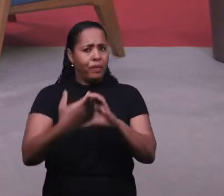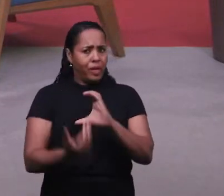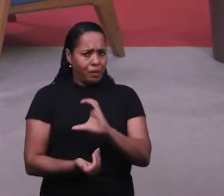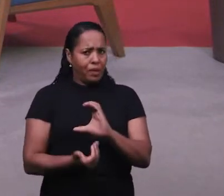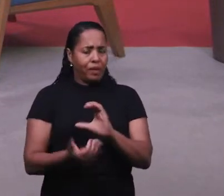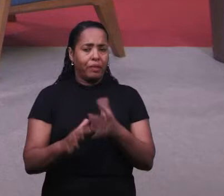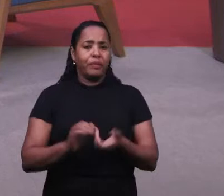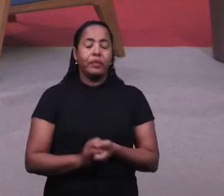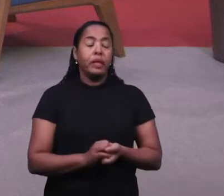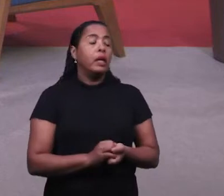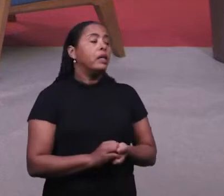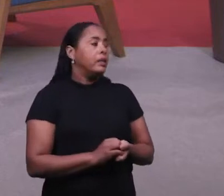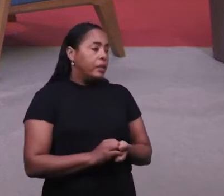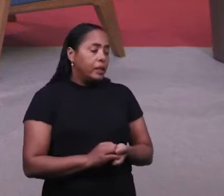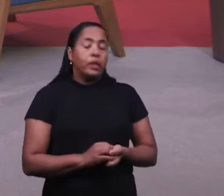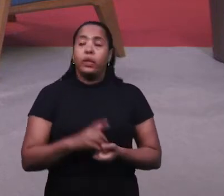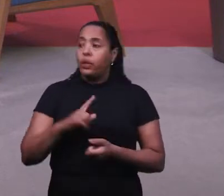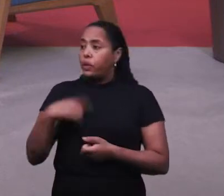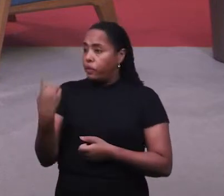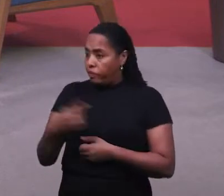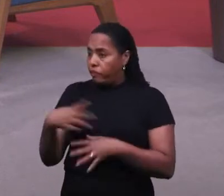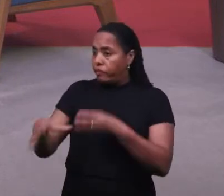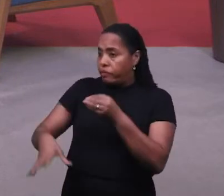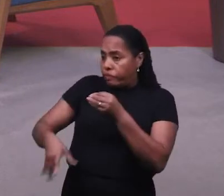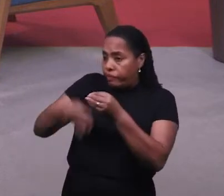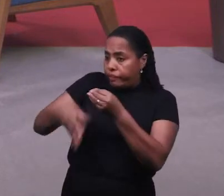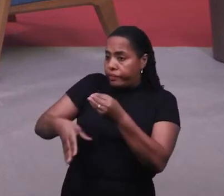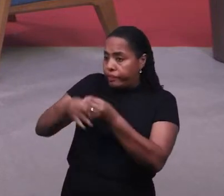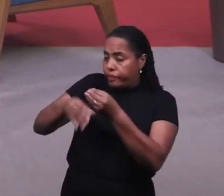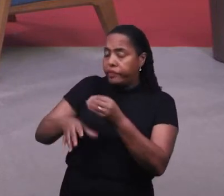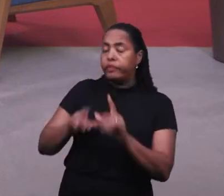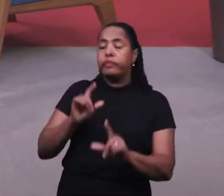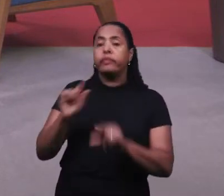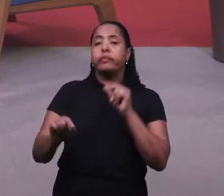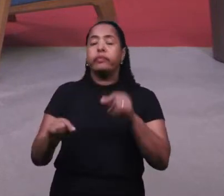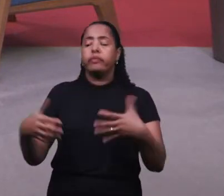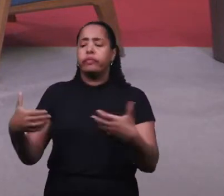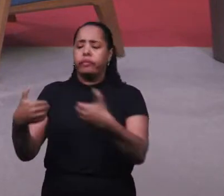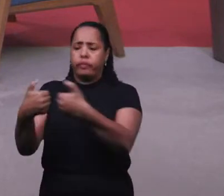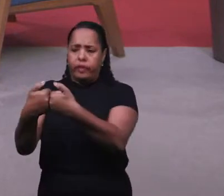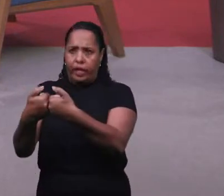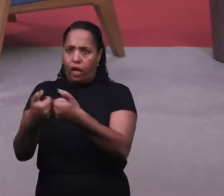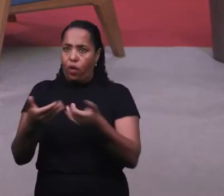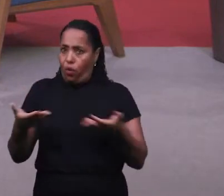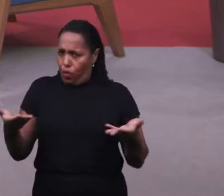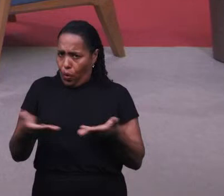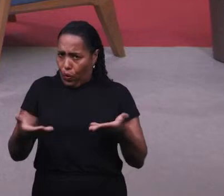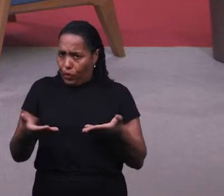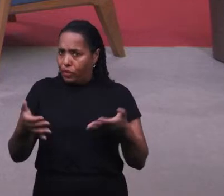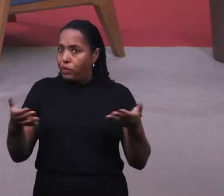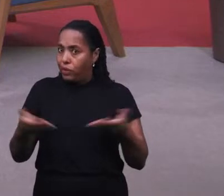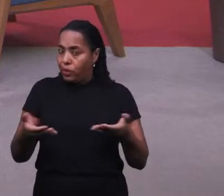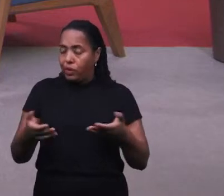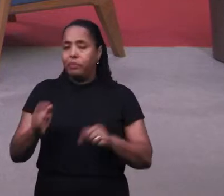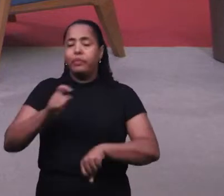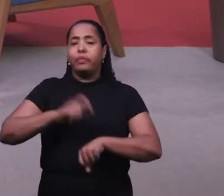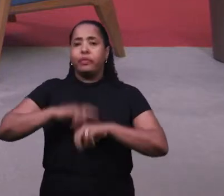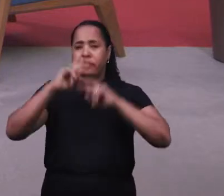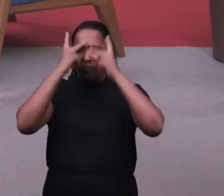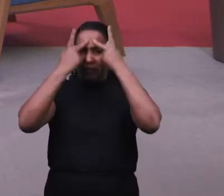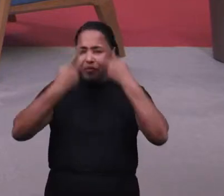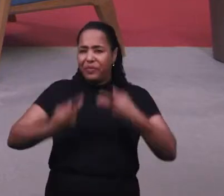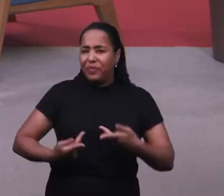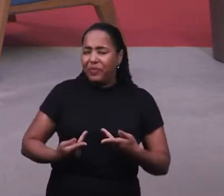est un des aspects. Nous pouvons même rajouter que l'arche, en parlant aujourd'hui, quand